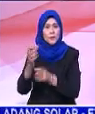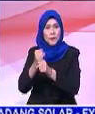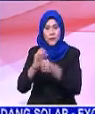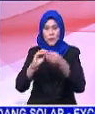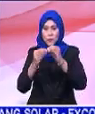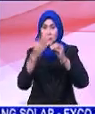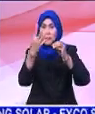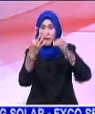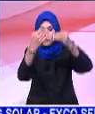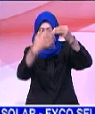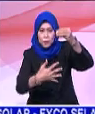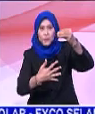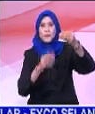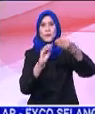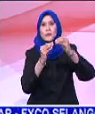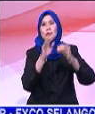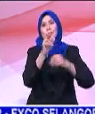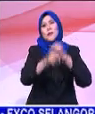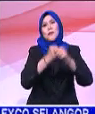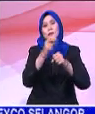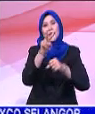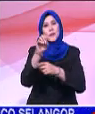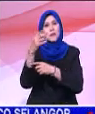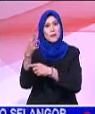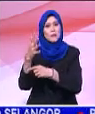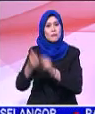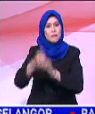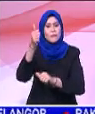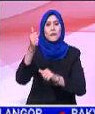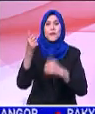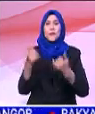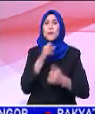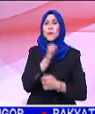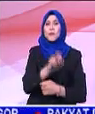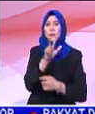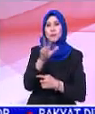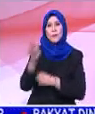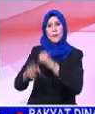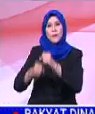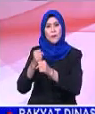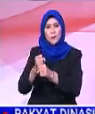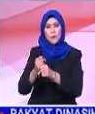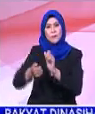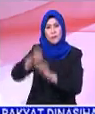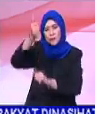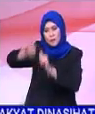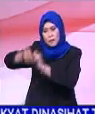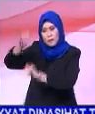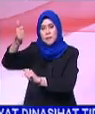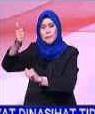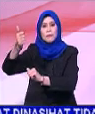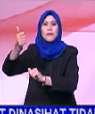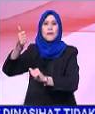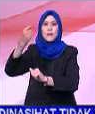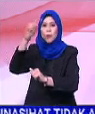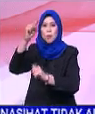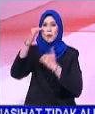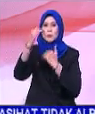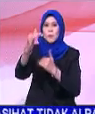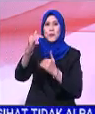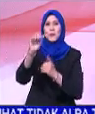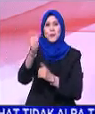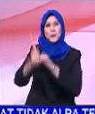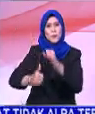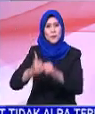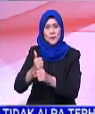ranking keempat dunia pada tahun 2015 Selain itu pemain perseba tahun bukan anak drop mencuri beberapa kekuatan besar dalam tempo